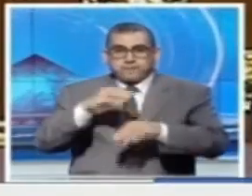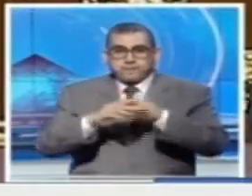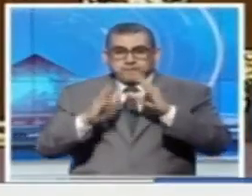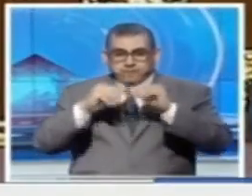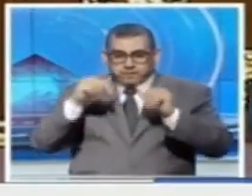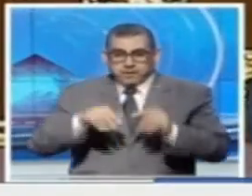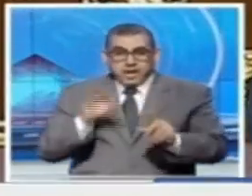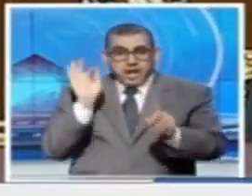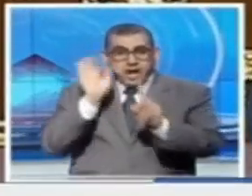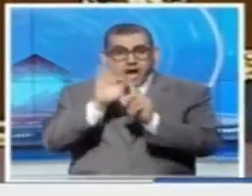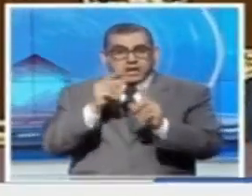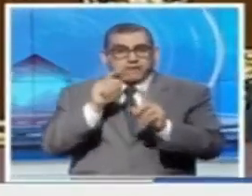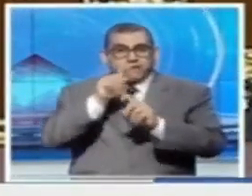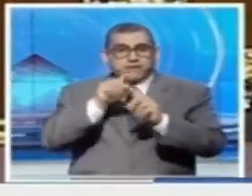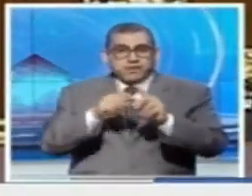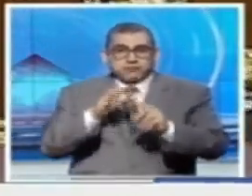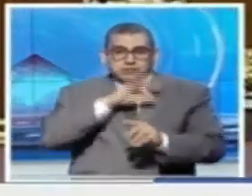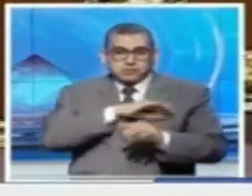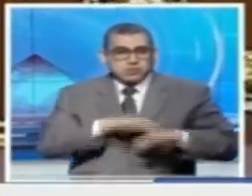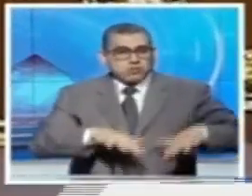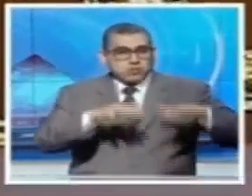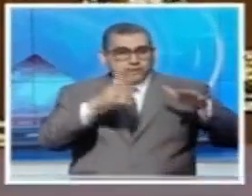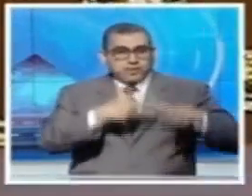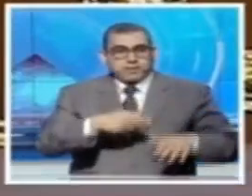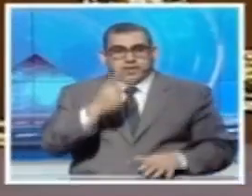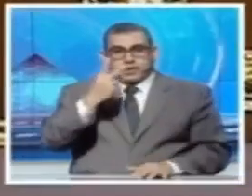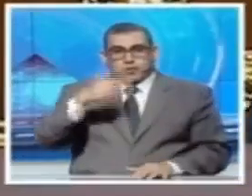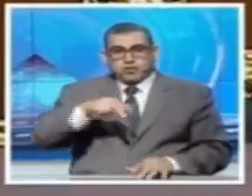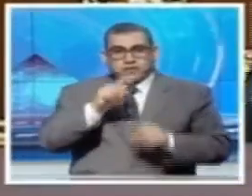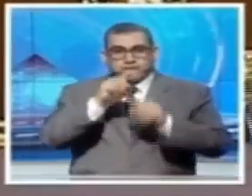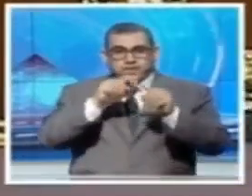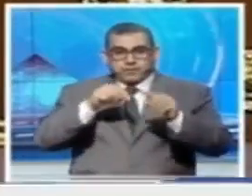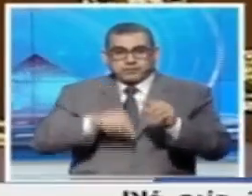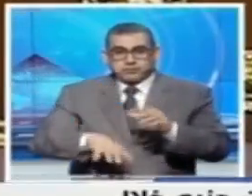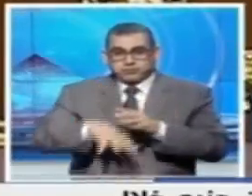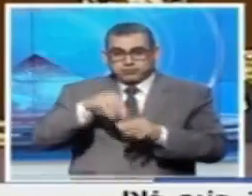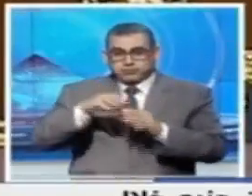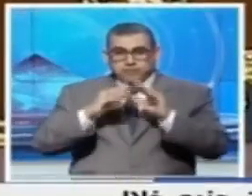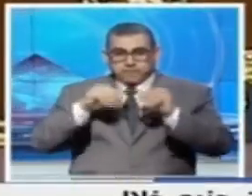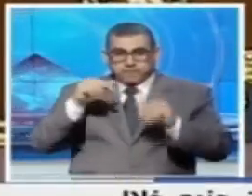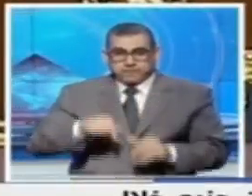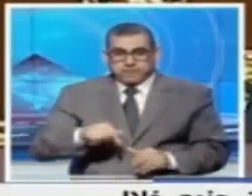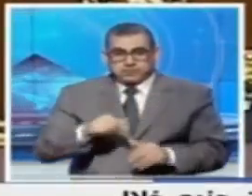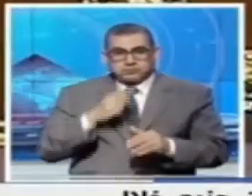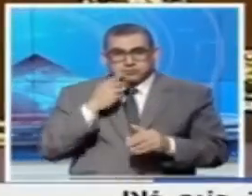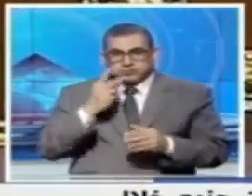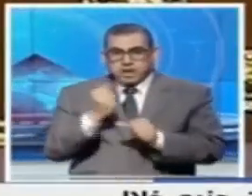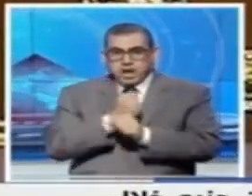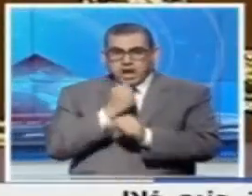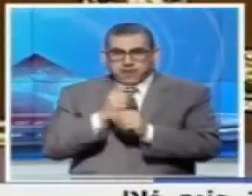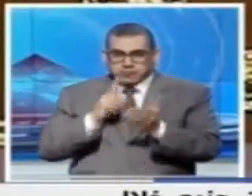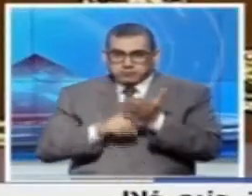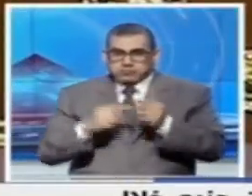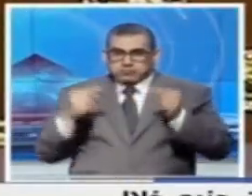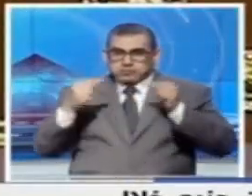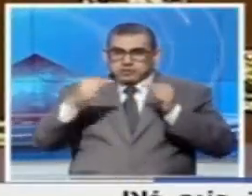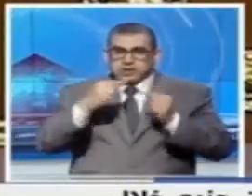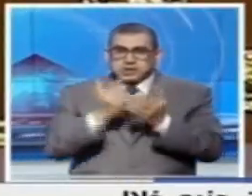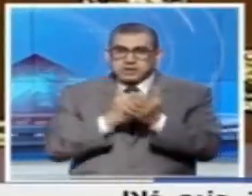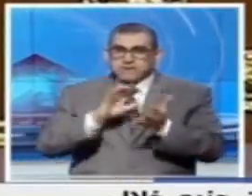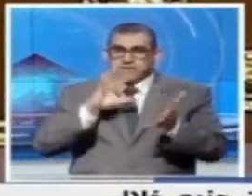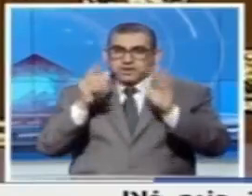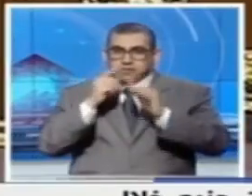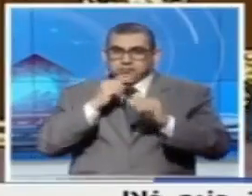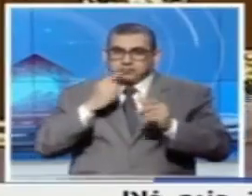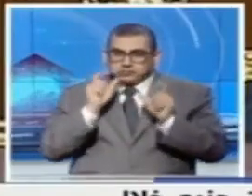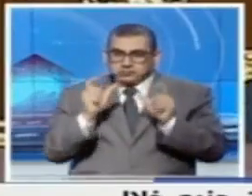استهداف تحقيق أعلى فائض أولي بنسبة 2.5% من الناتج المحلي للتعامل مع التحديات الاقتصادية العالمية والحفاظ